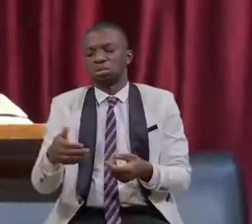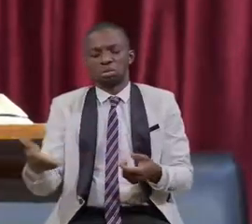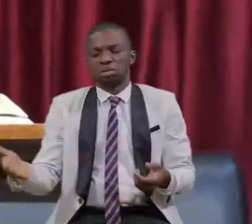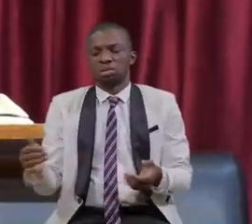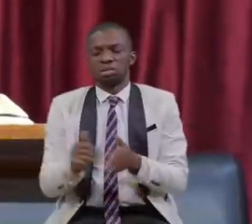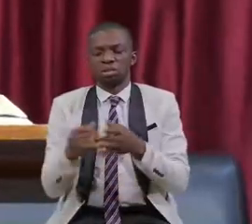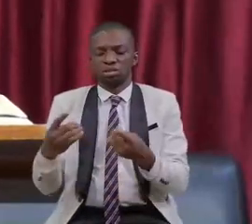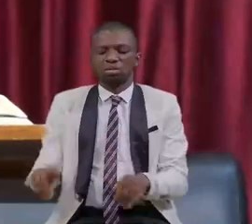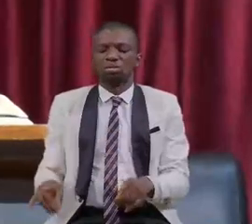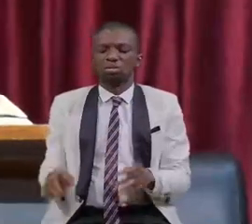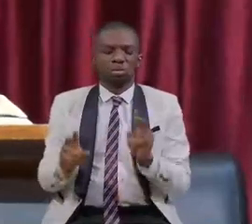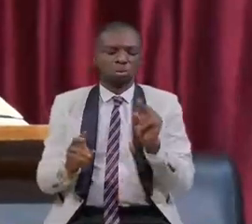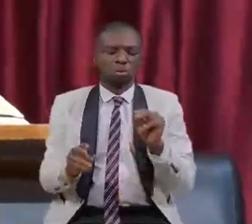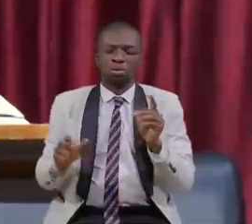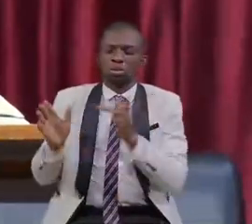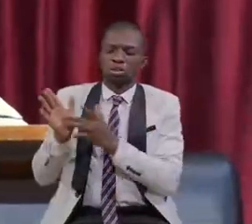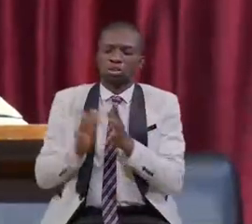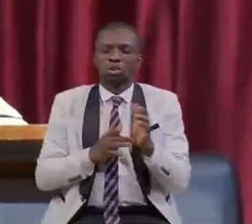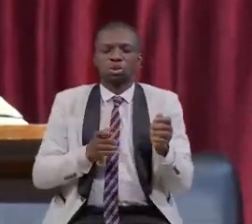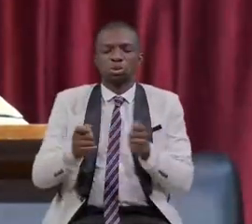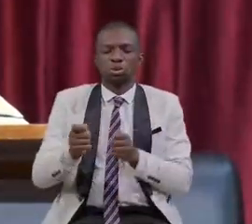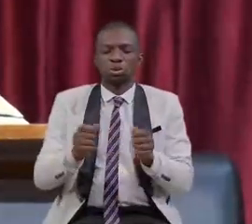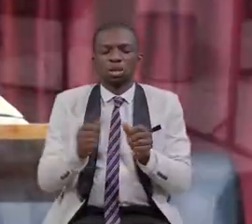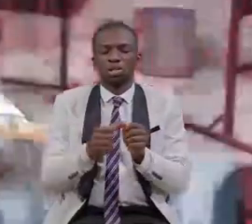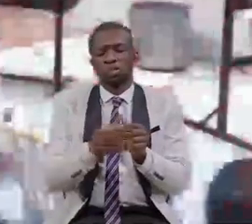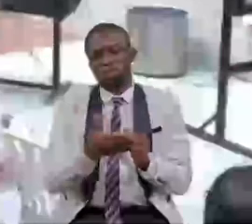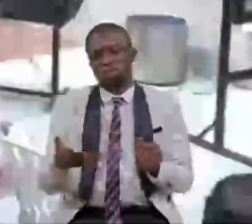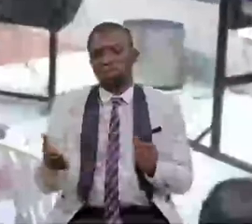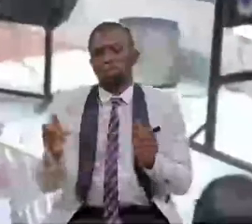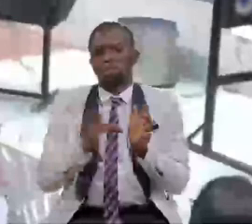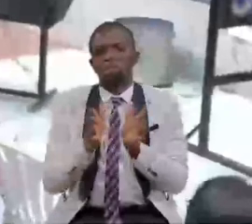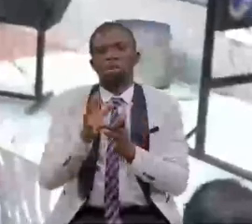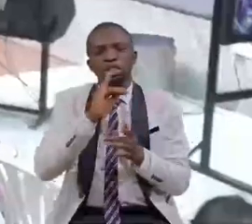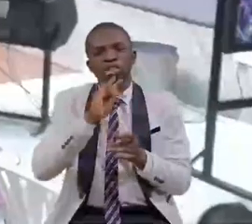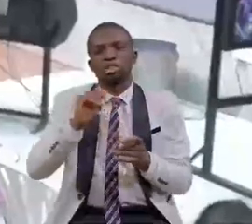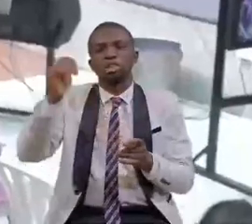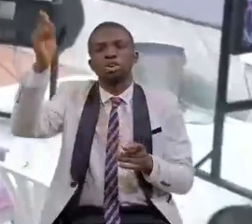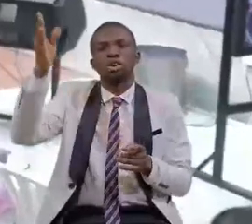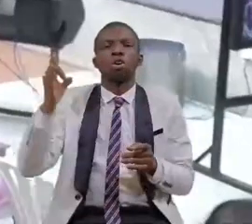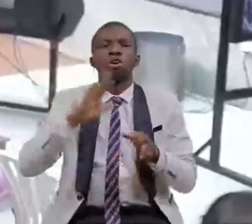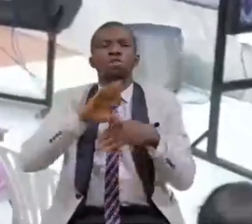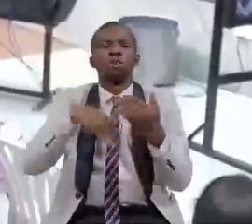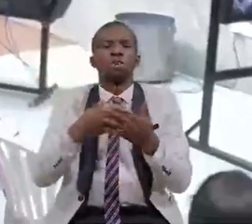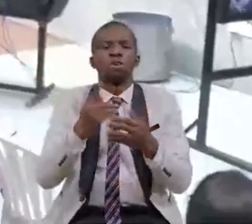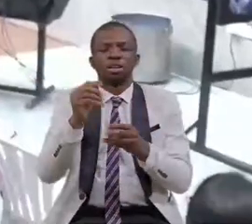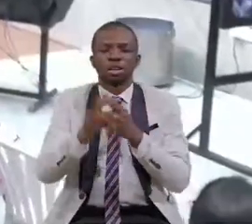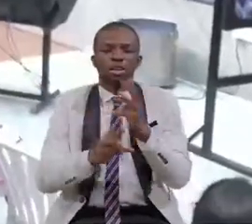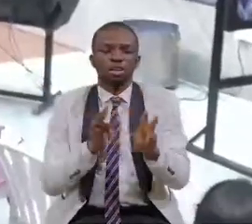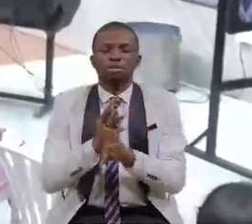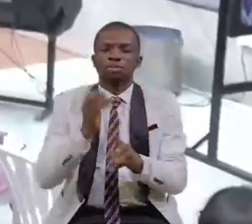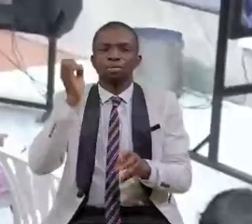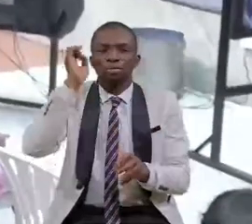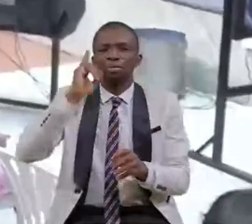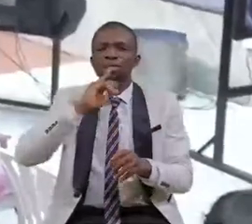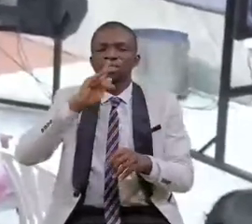aspect. Il est le Dieu de toute la terre. Il est le Dieu de toute chair.